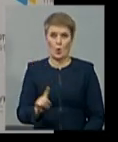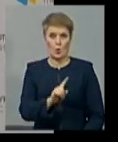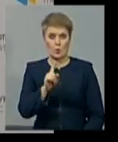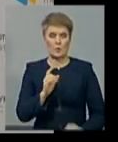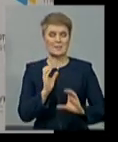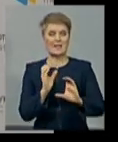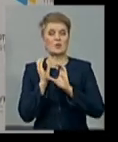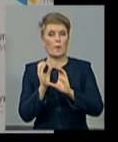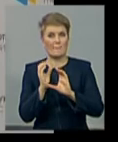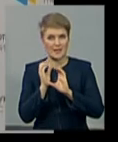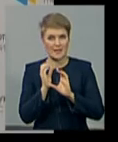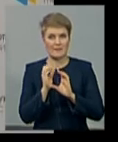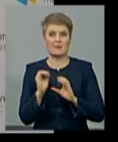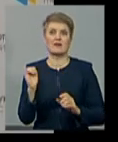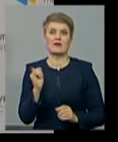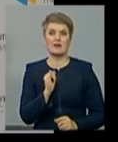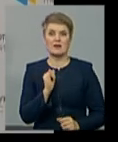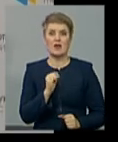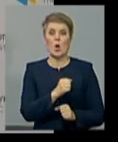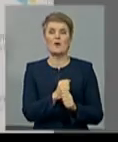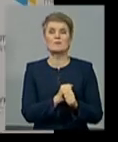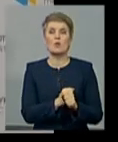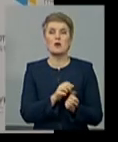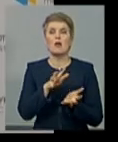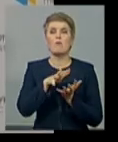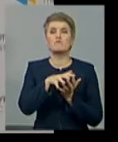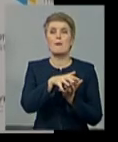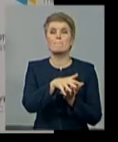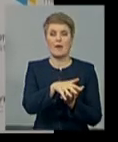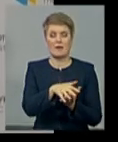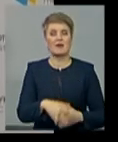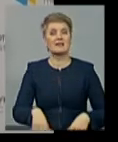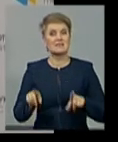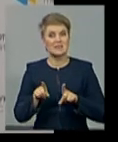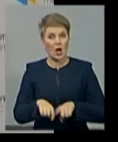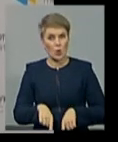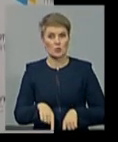із гранатометів та озброєння БМП. Також окупанти